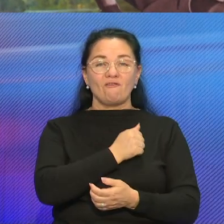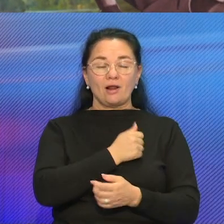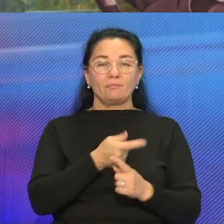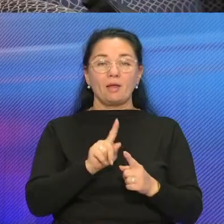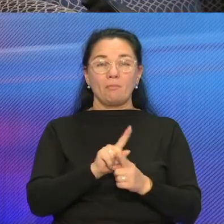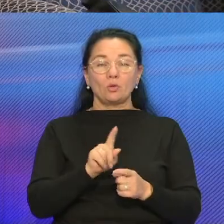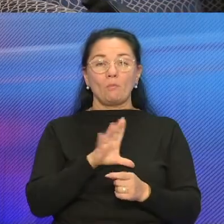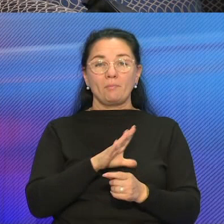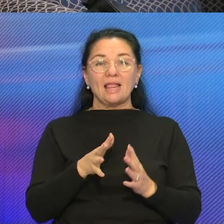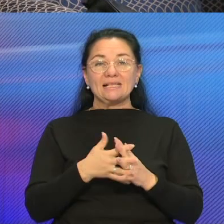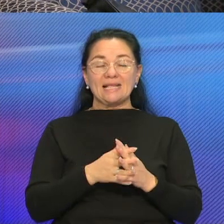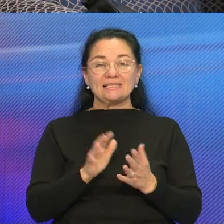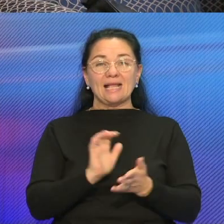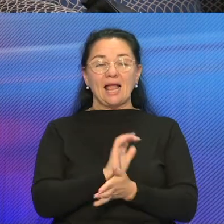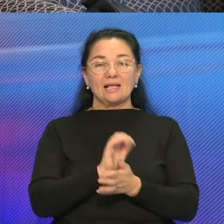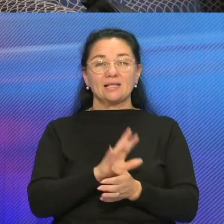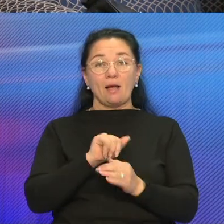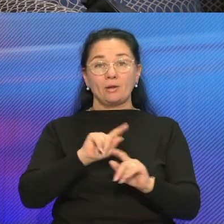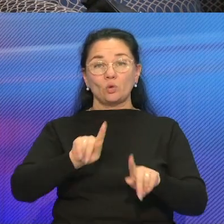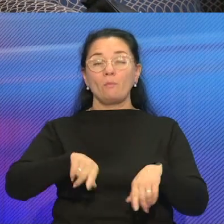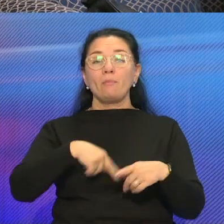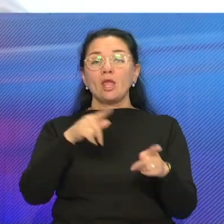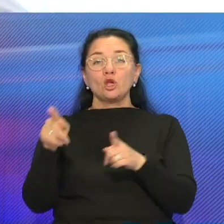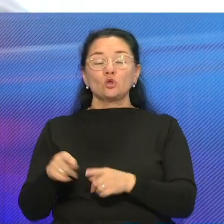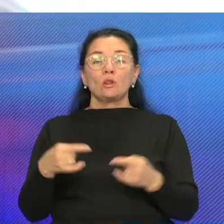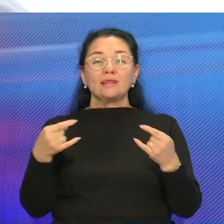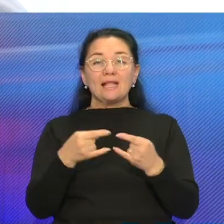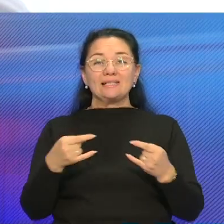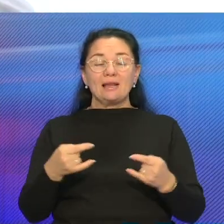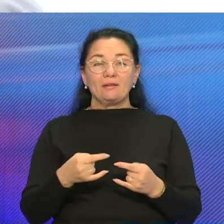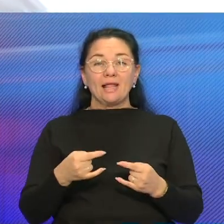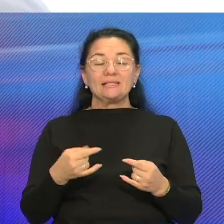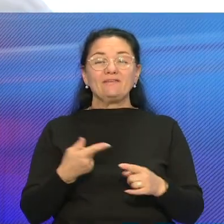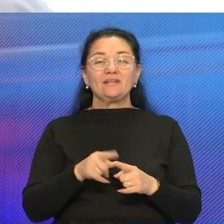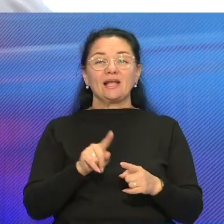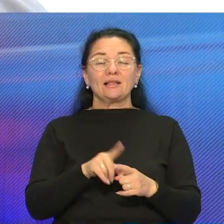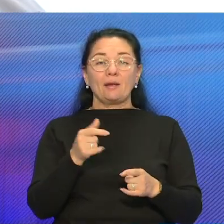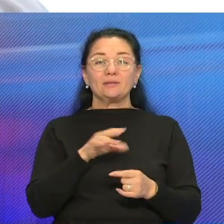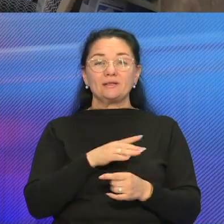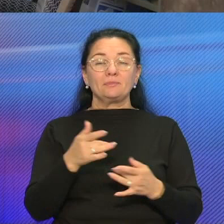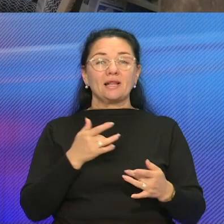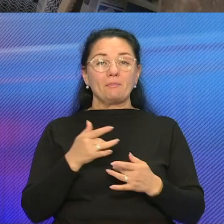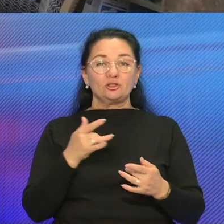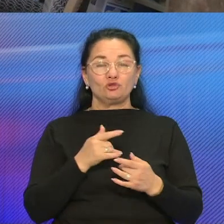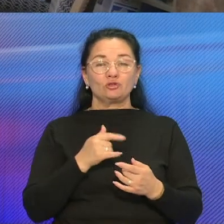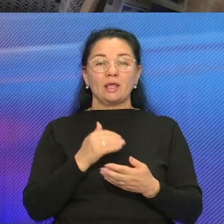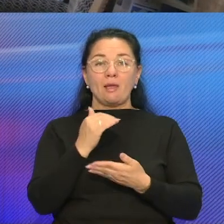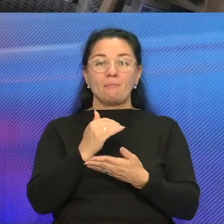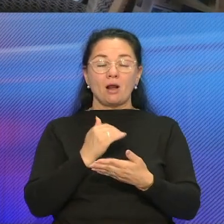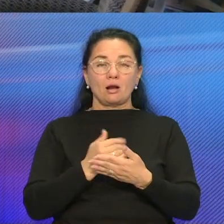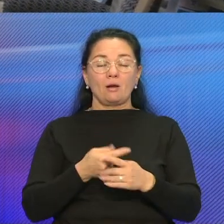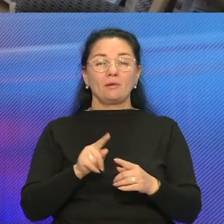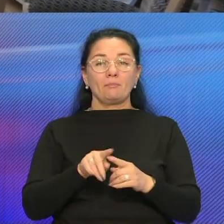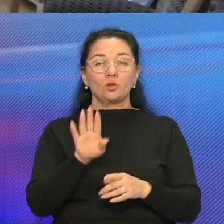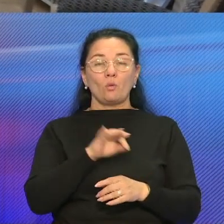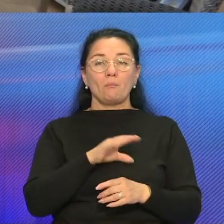сельской газете, а пасля перешёл на Талебаченне, дзе узначальваў отдел редакции літературно-драматычных программ. Наступной была пасада